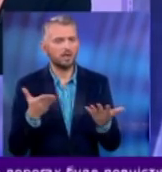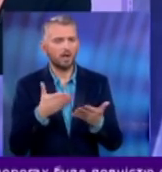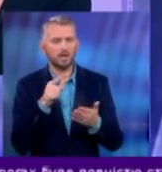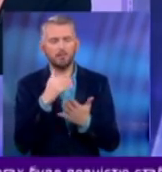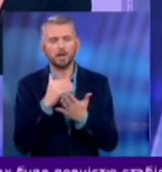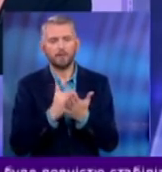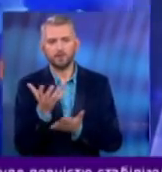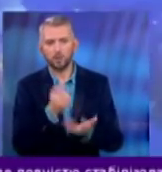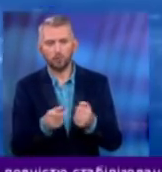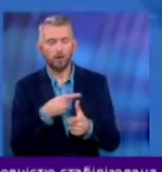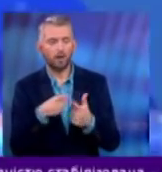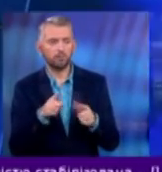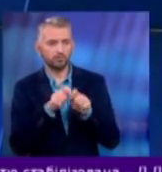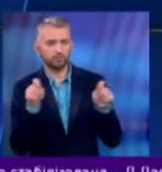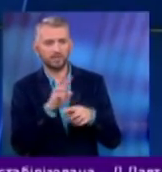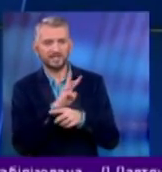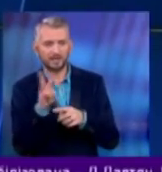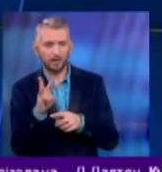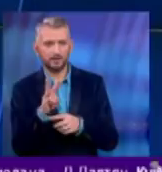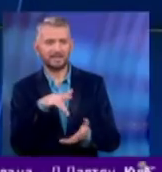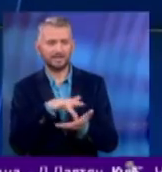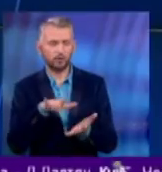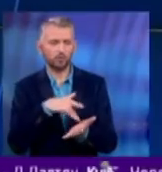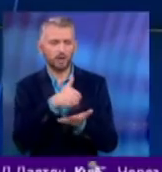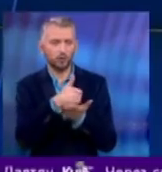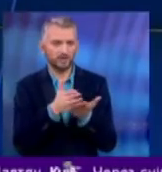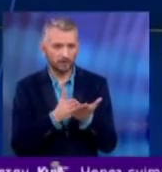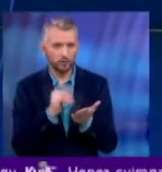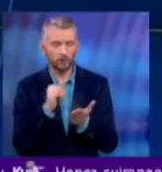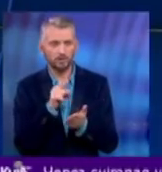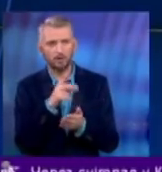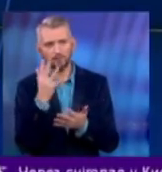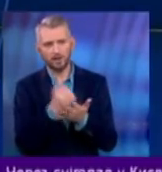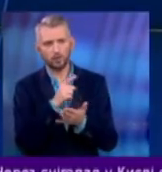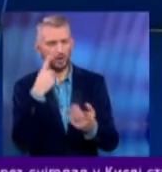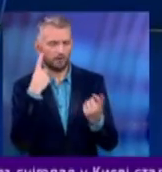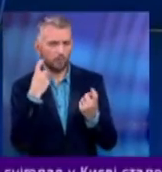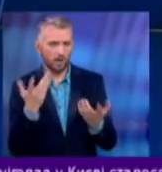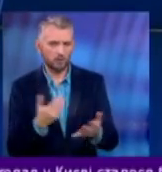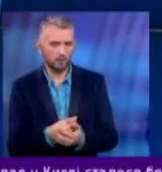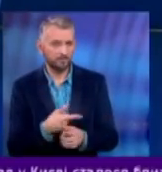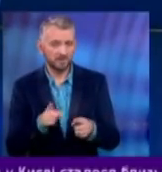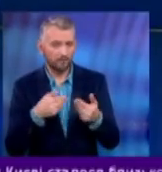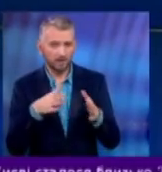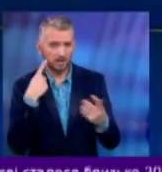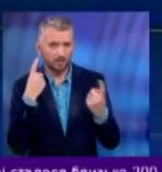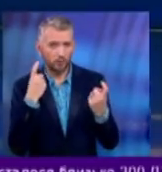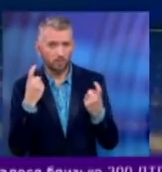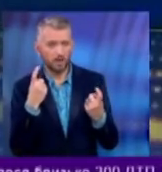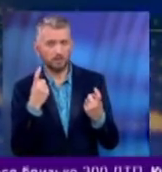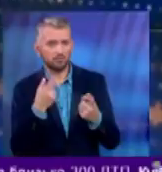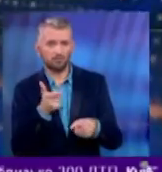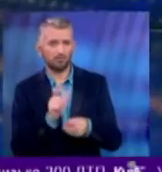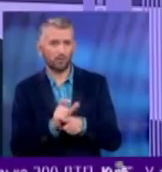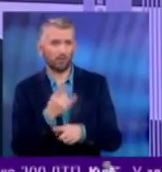графік прийому, або зайти на сайт Центру комунального сервісу і там ознайомитися з цією інформацією. Тобто це відкрита інформація,